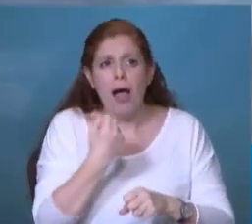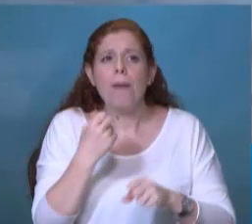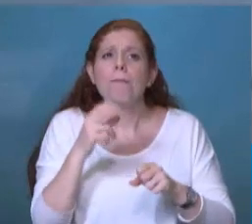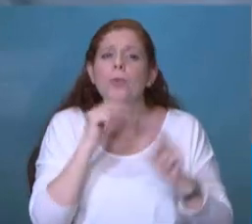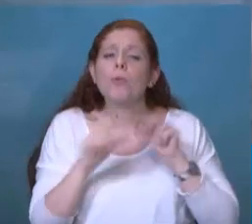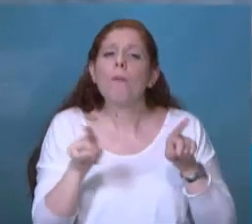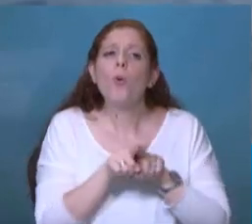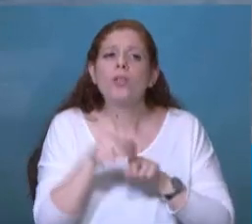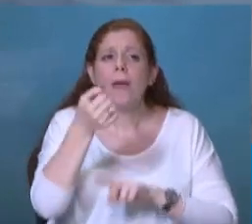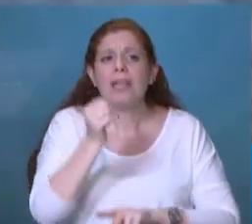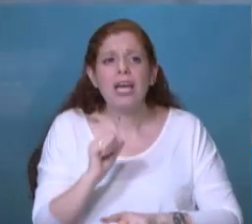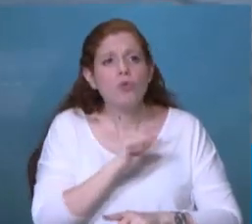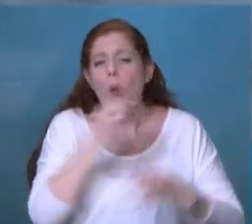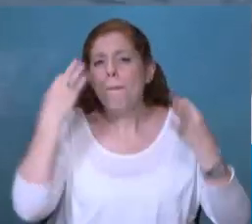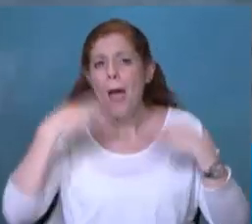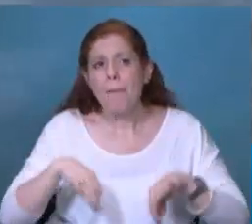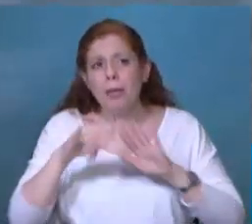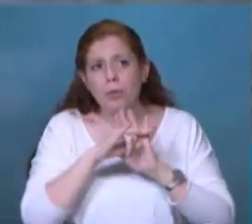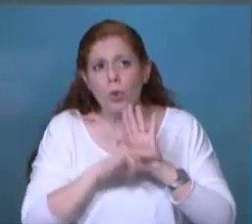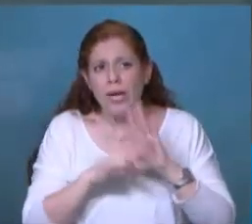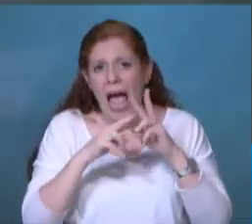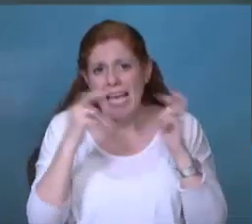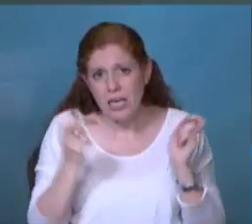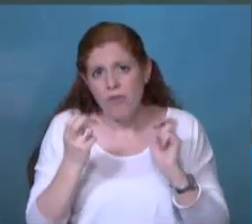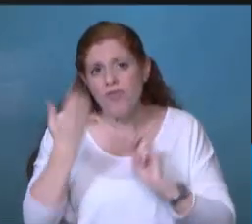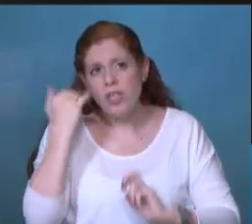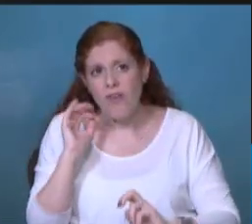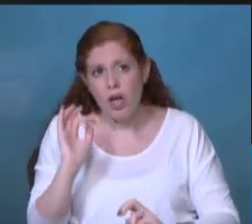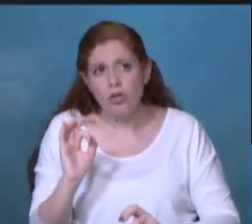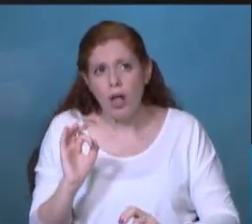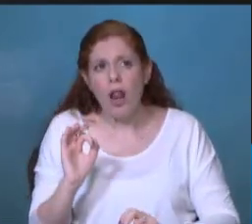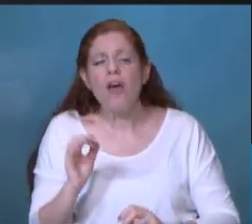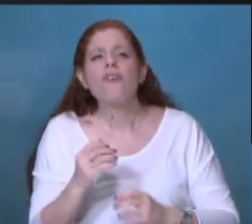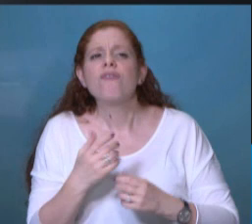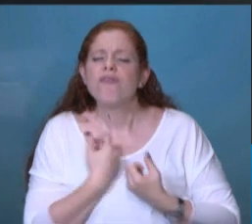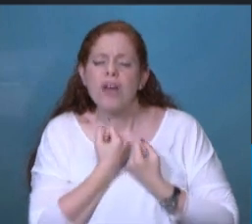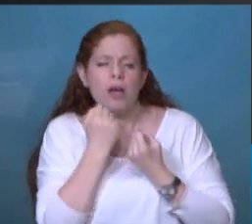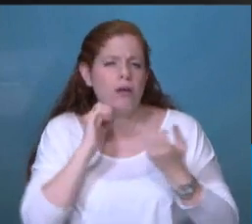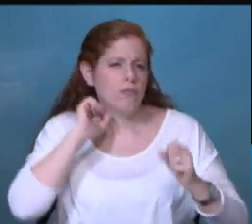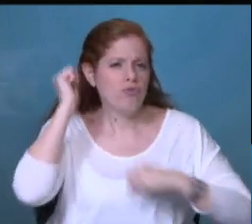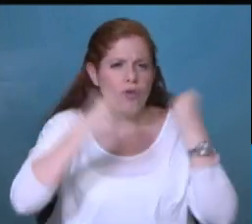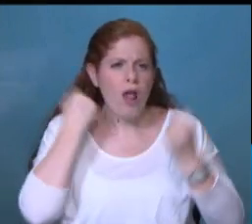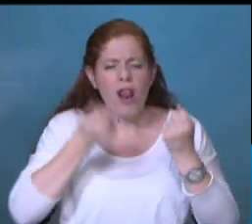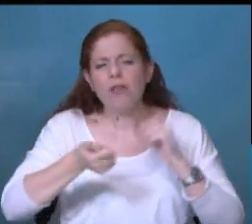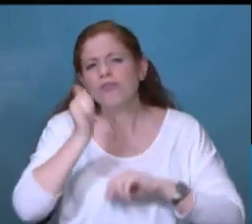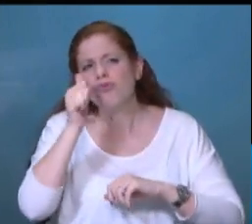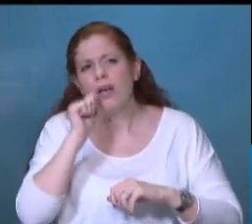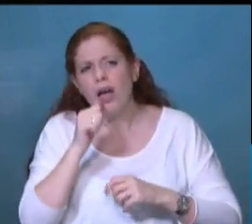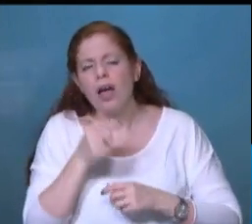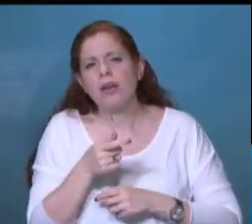באותם תיירים שאינם מכבדים את חוקי העיר ואת העבר שלה, ופורקים כל עול. בהשתקרות, בהטלת מימיהם